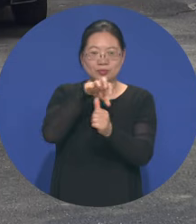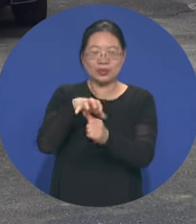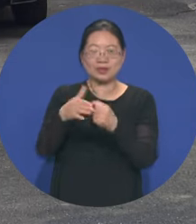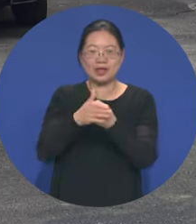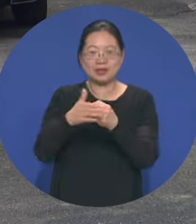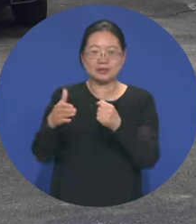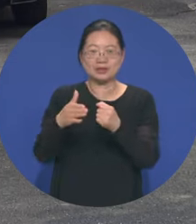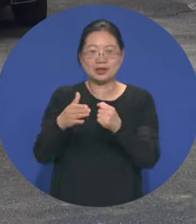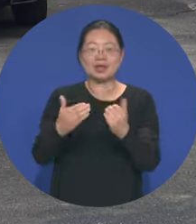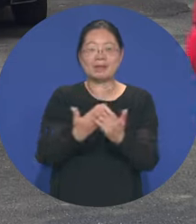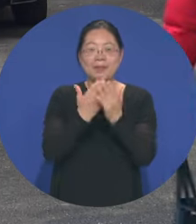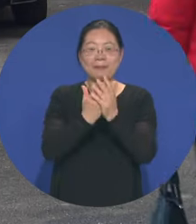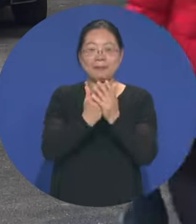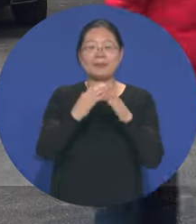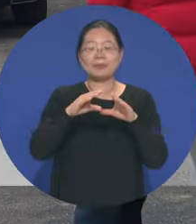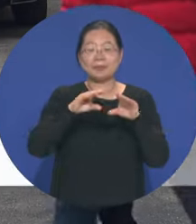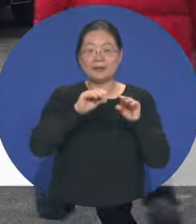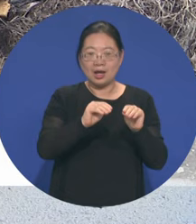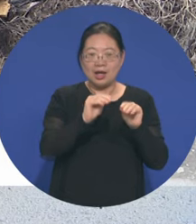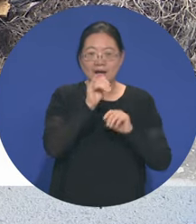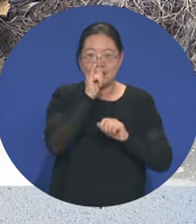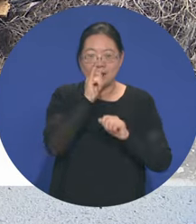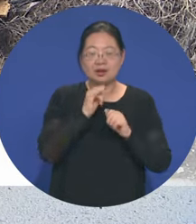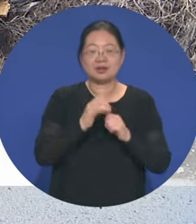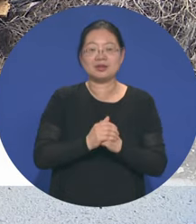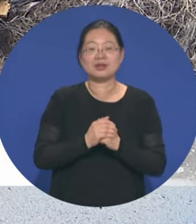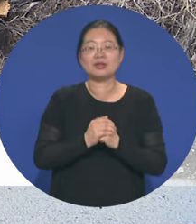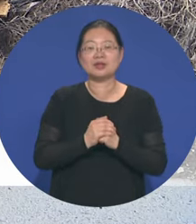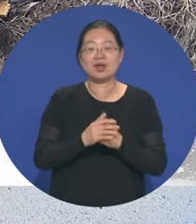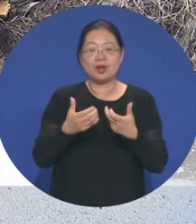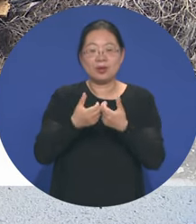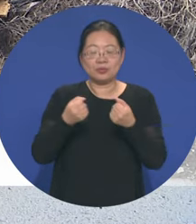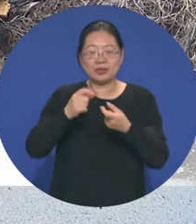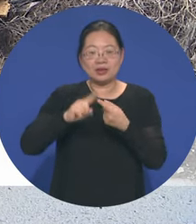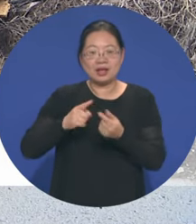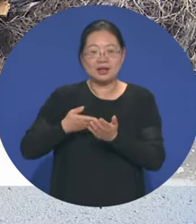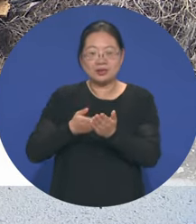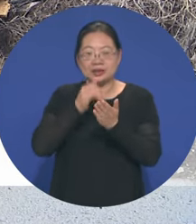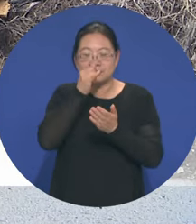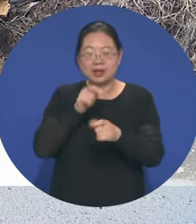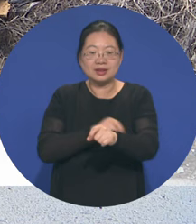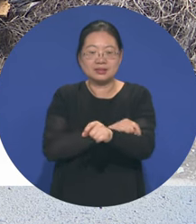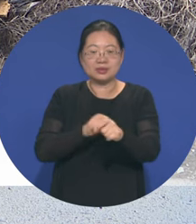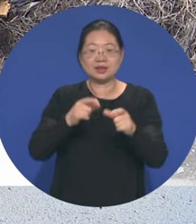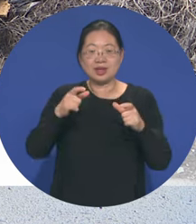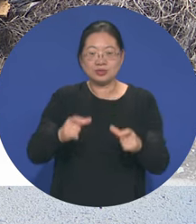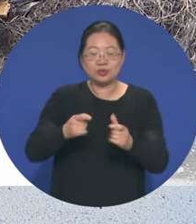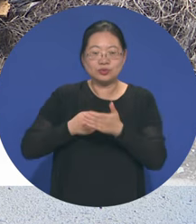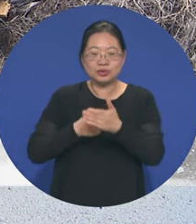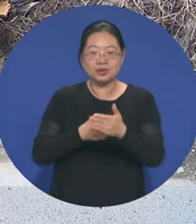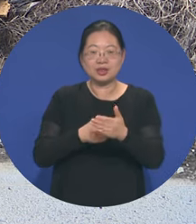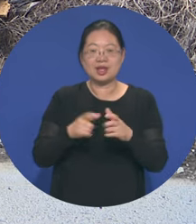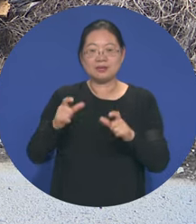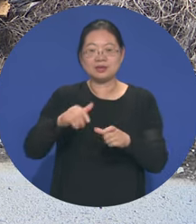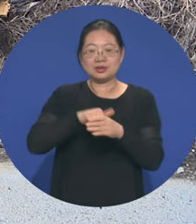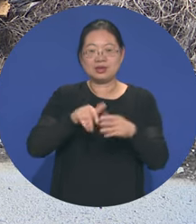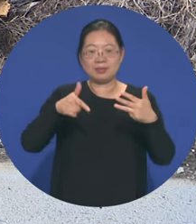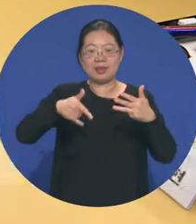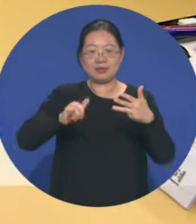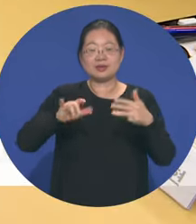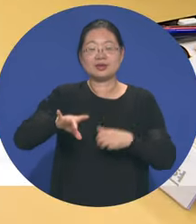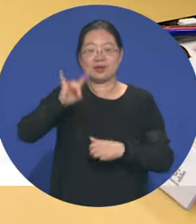묶였던 경기 북부 지역 균형 발전을 위한 분도 의견은 자주 제기돼 왔지만 특자도 설치 추진은 민선 8기가